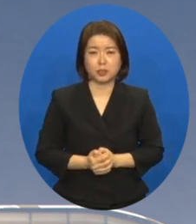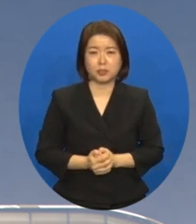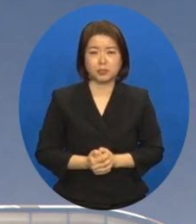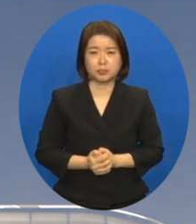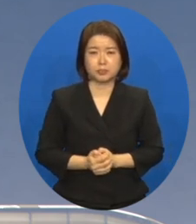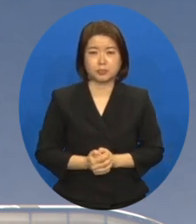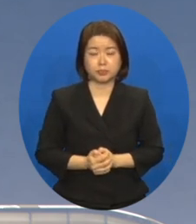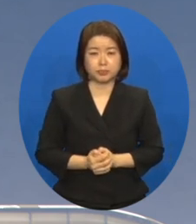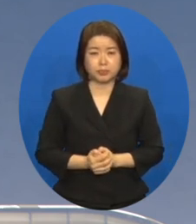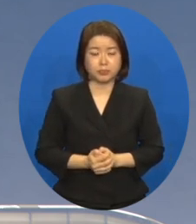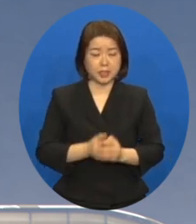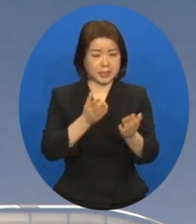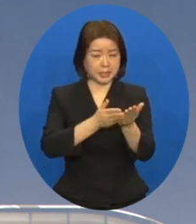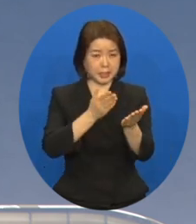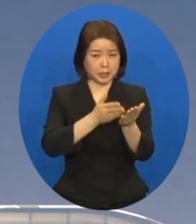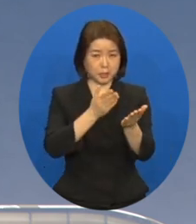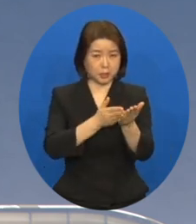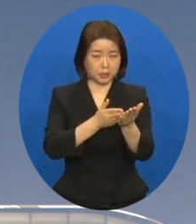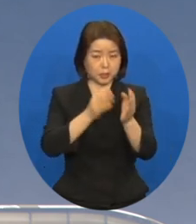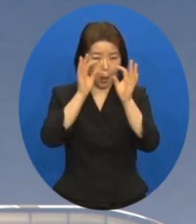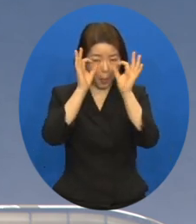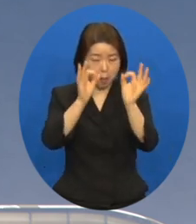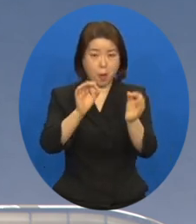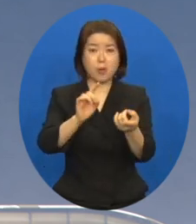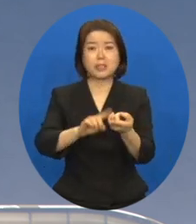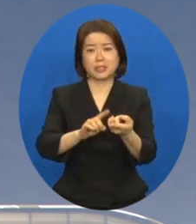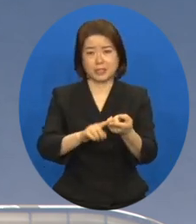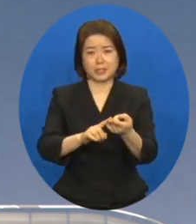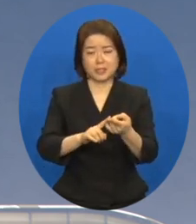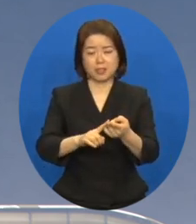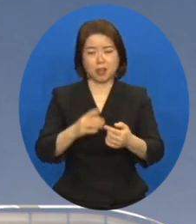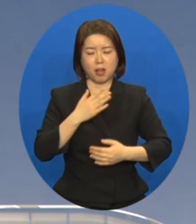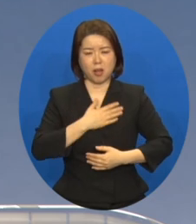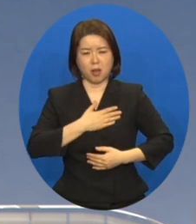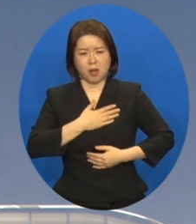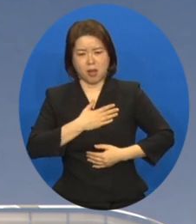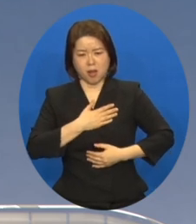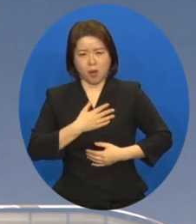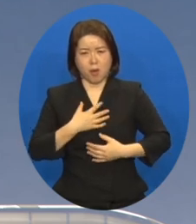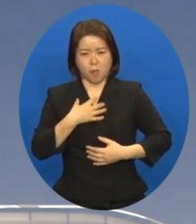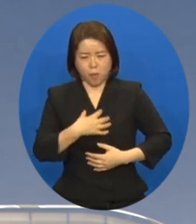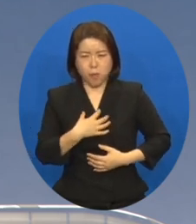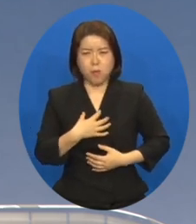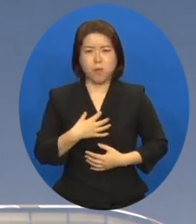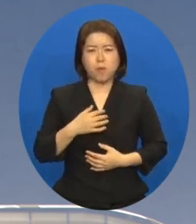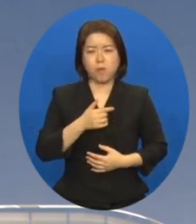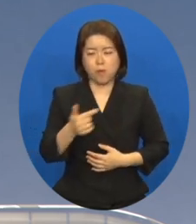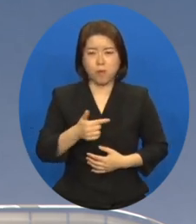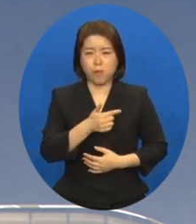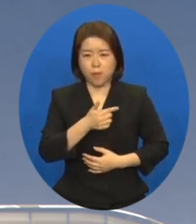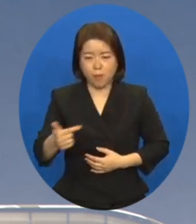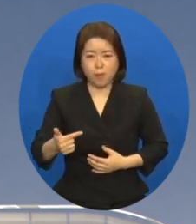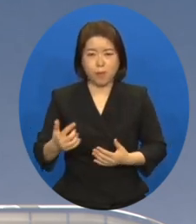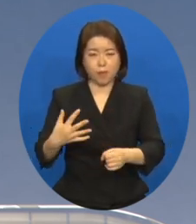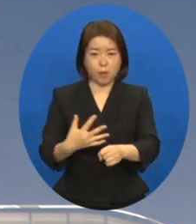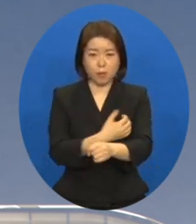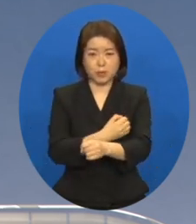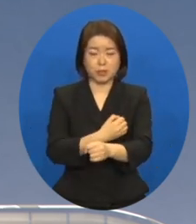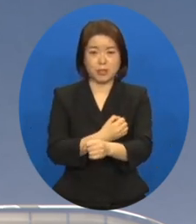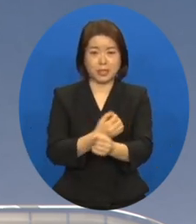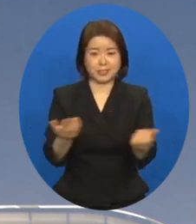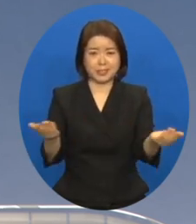호우 뉴스를 듣는 것 자체가 가슴이 덜컥덜컥 내려앉을 만큼 엄청난 사건들이